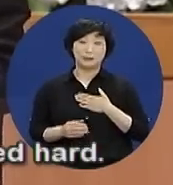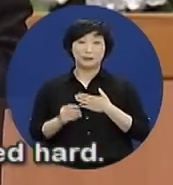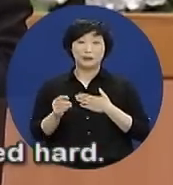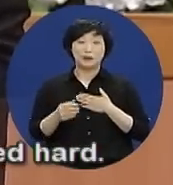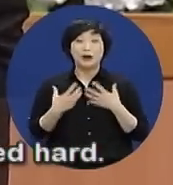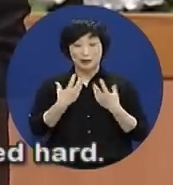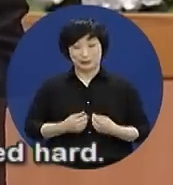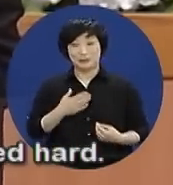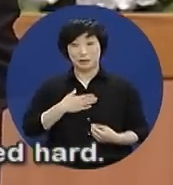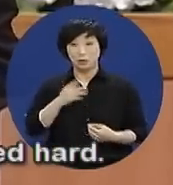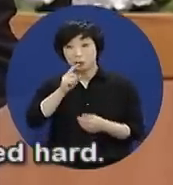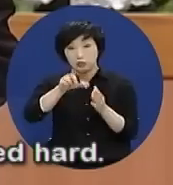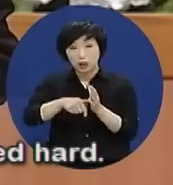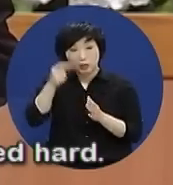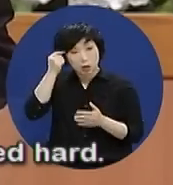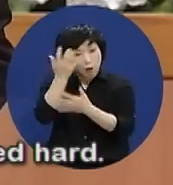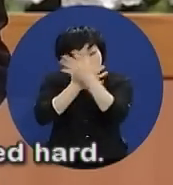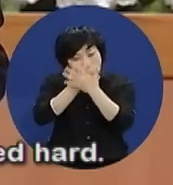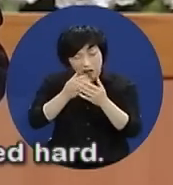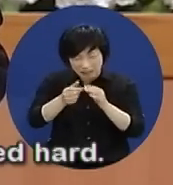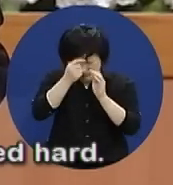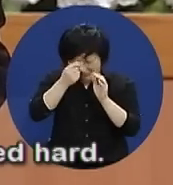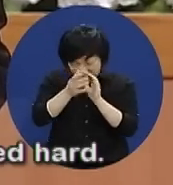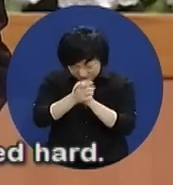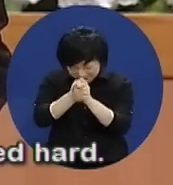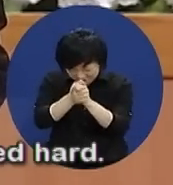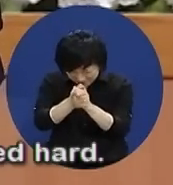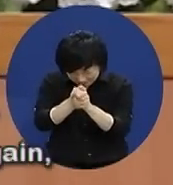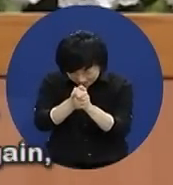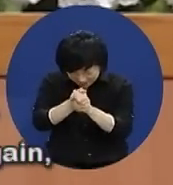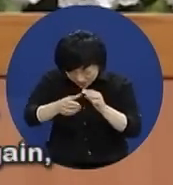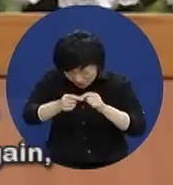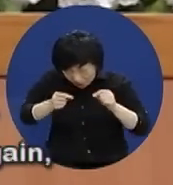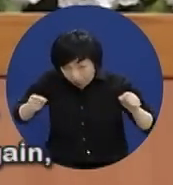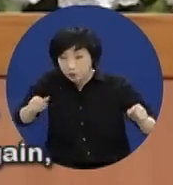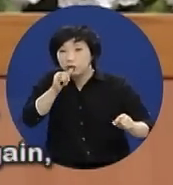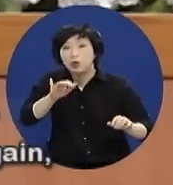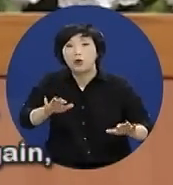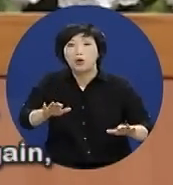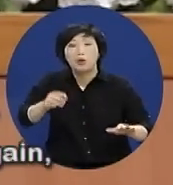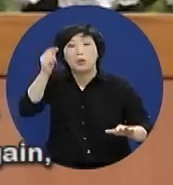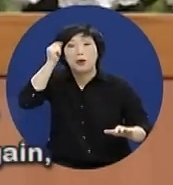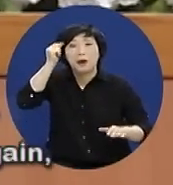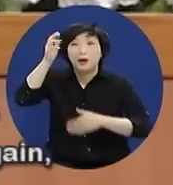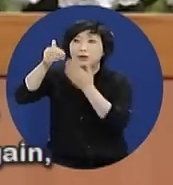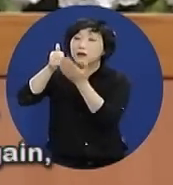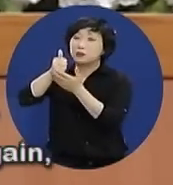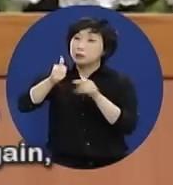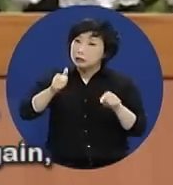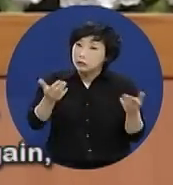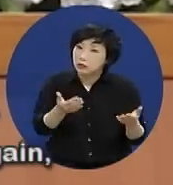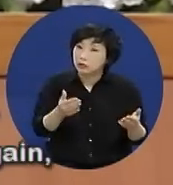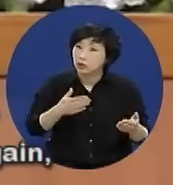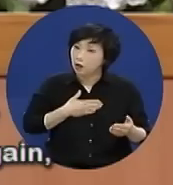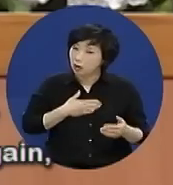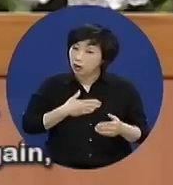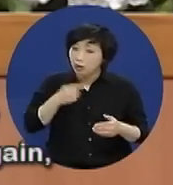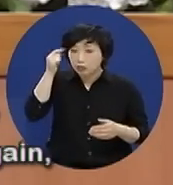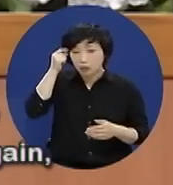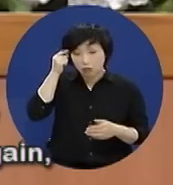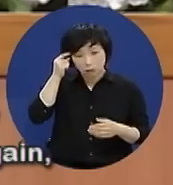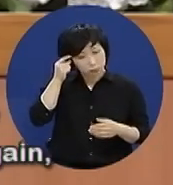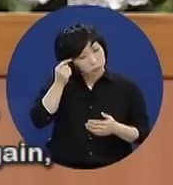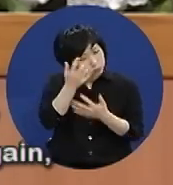でしばらく間祈ります神様これについて僕は判断できませ